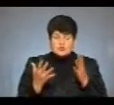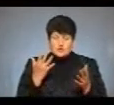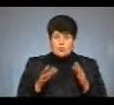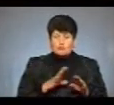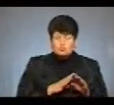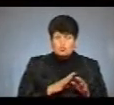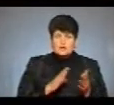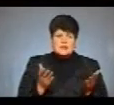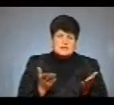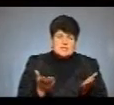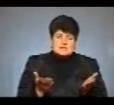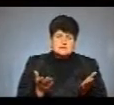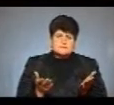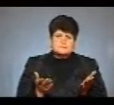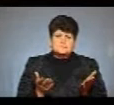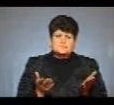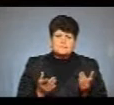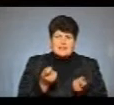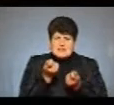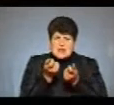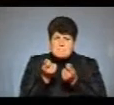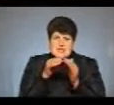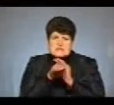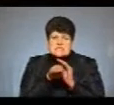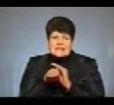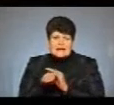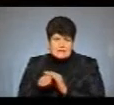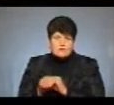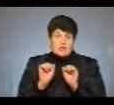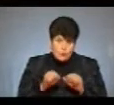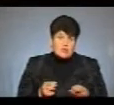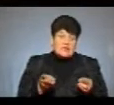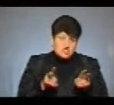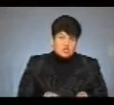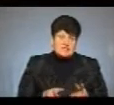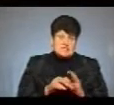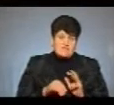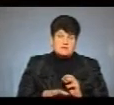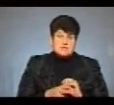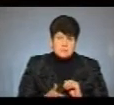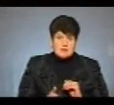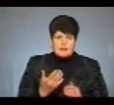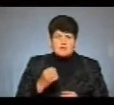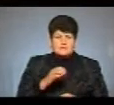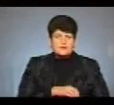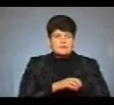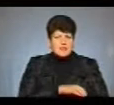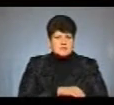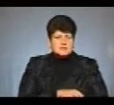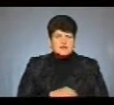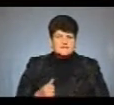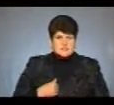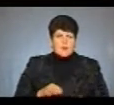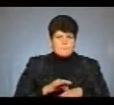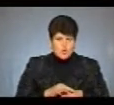були якісь дрібні склади боєприпасів, вони могли залишитися в землі. Але радянські війська проводили,